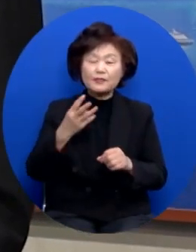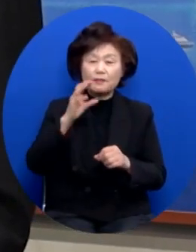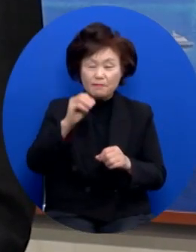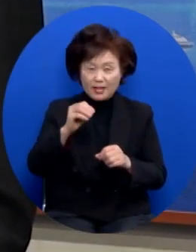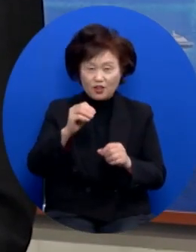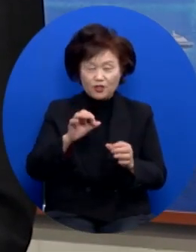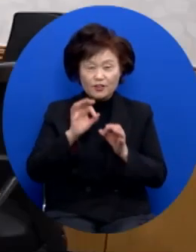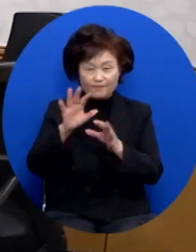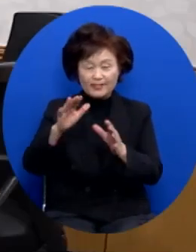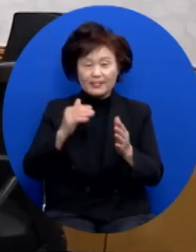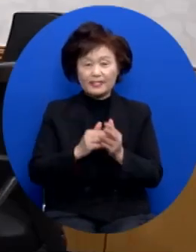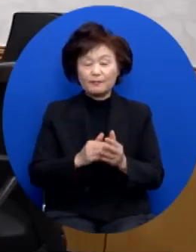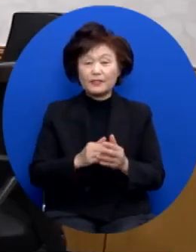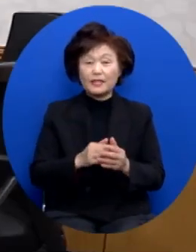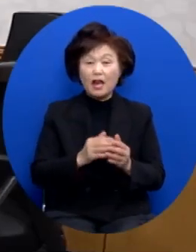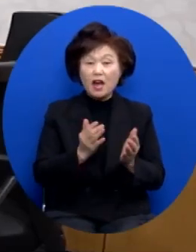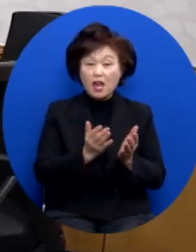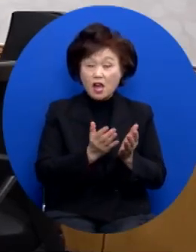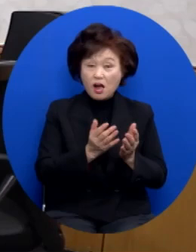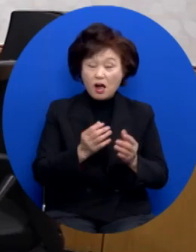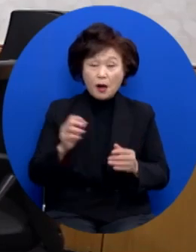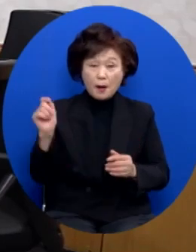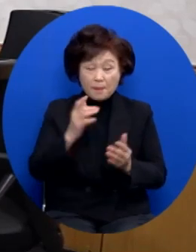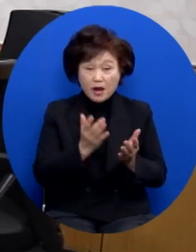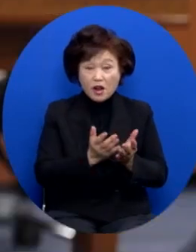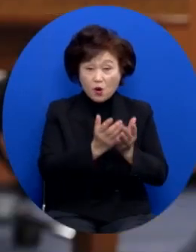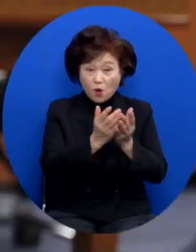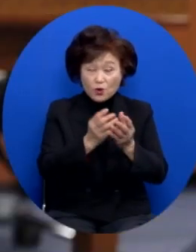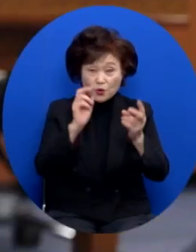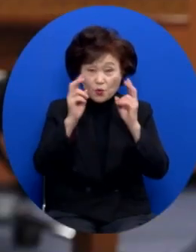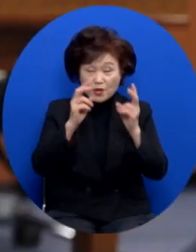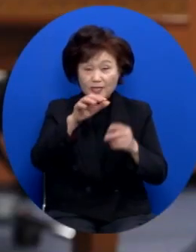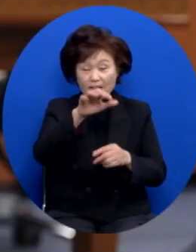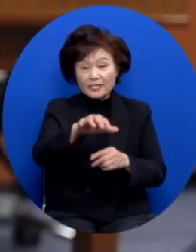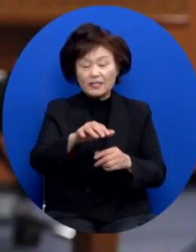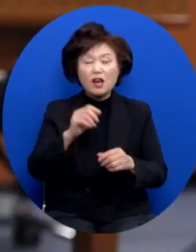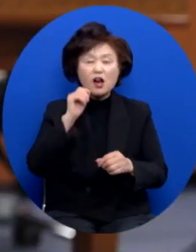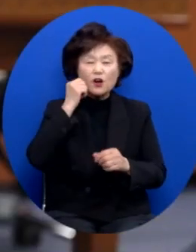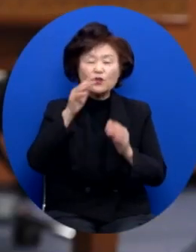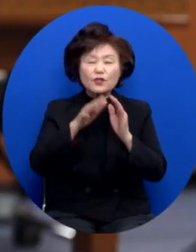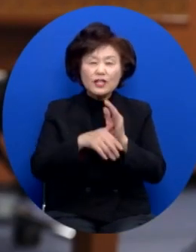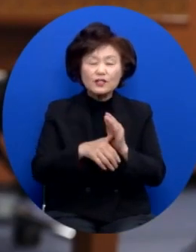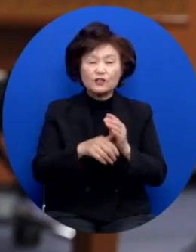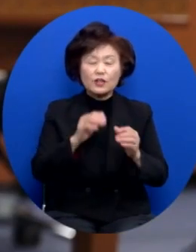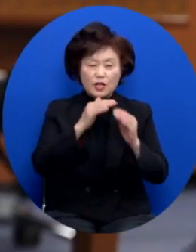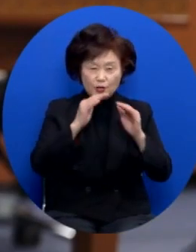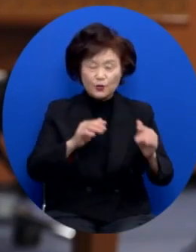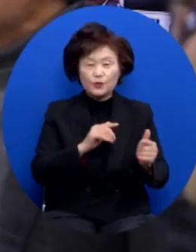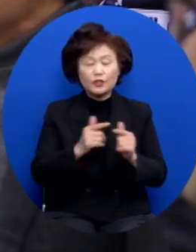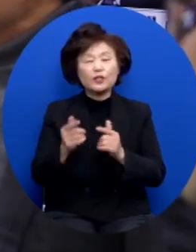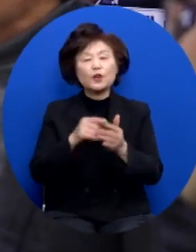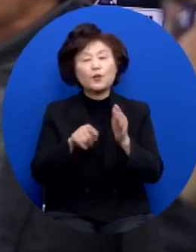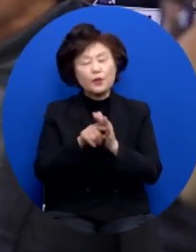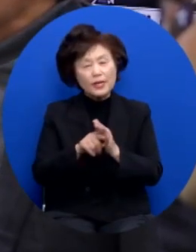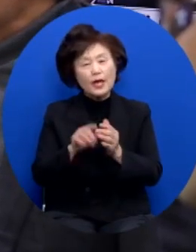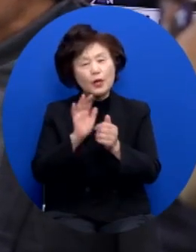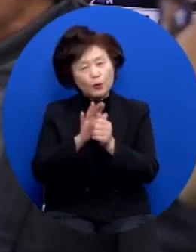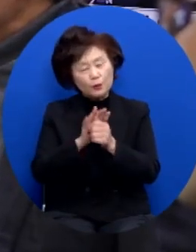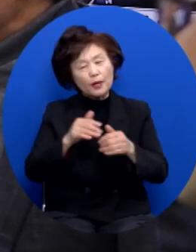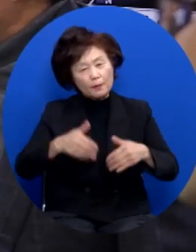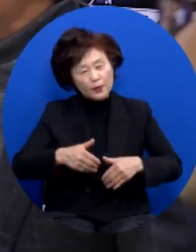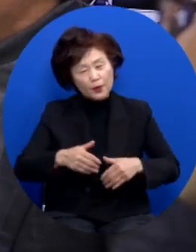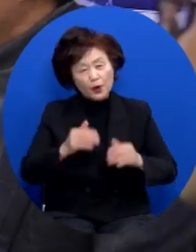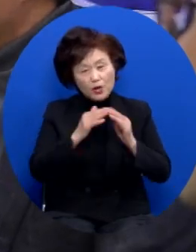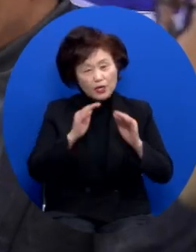전달했습니다 시월드 고속 회리 이혁영 회장은 어려운 때일수록 이웃들을 위한 지원이 필요한 것 같다며